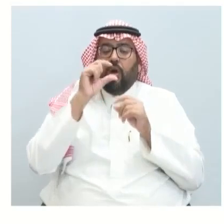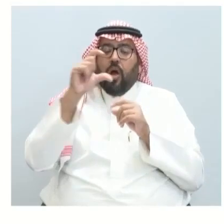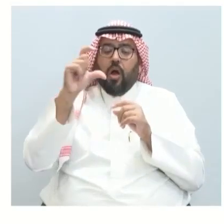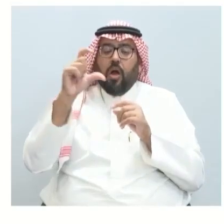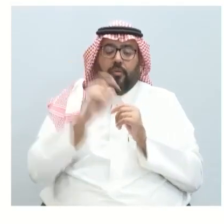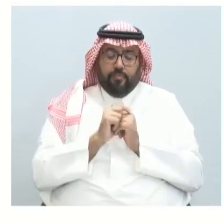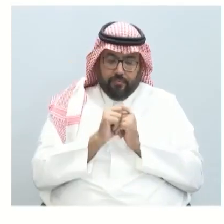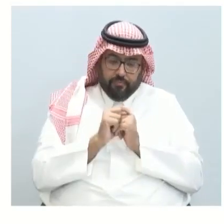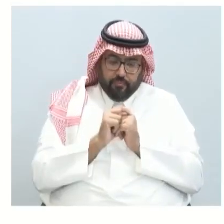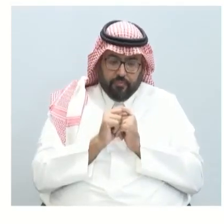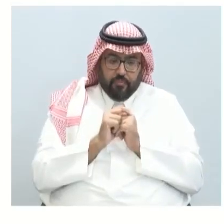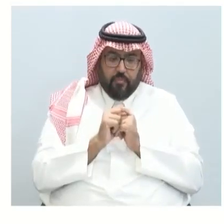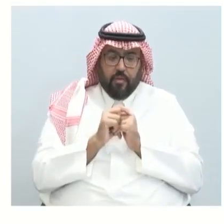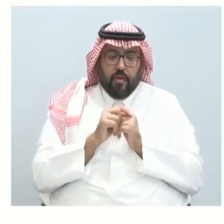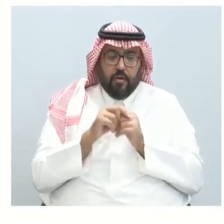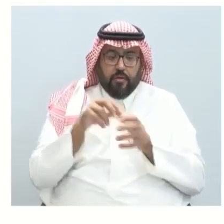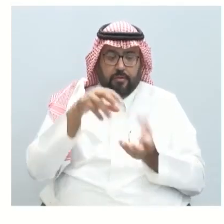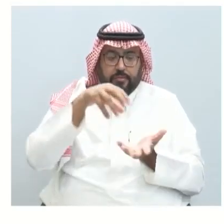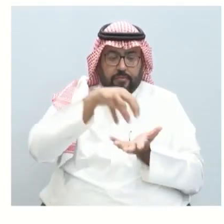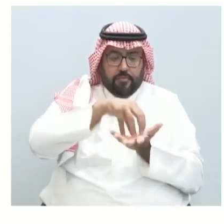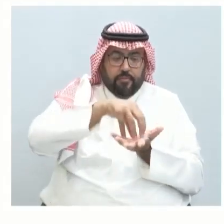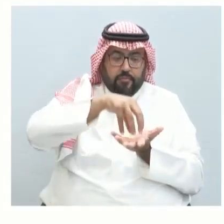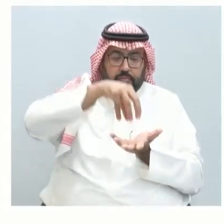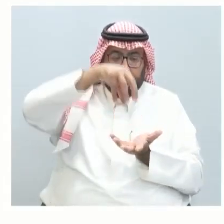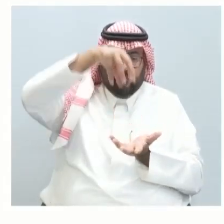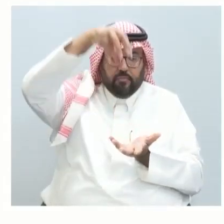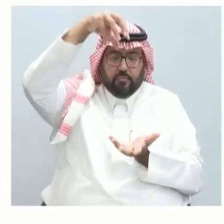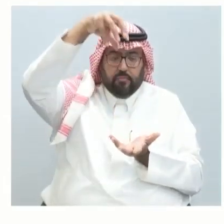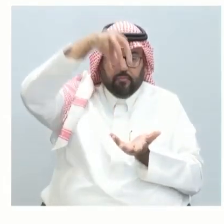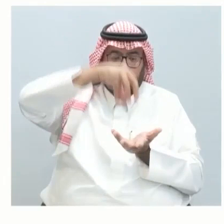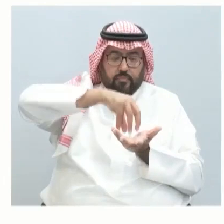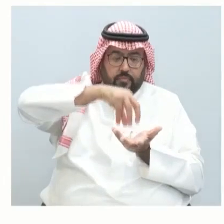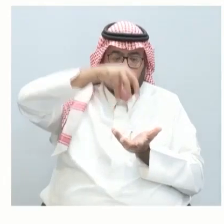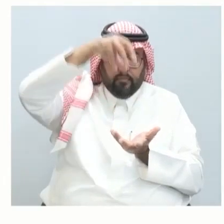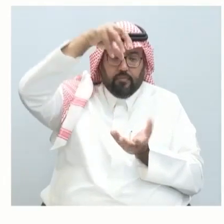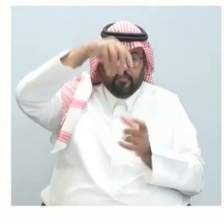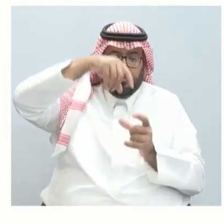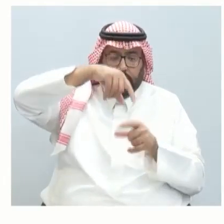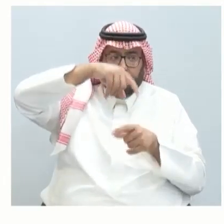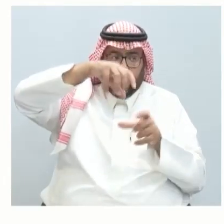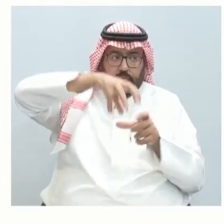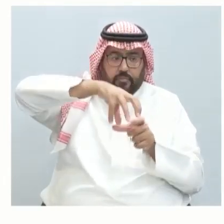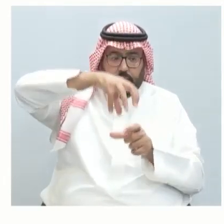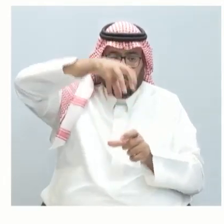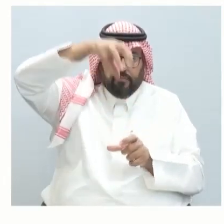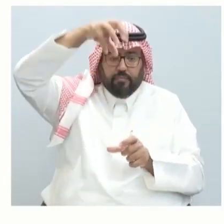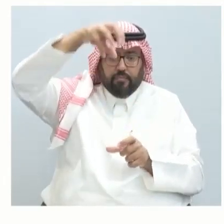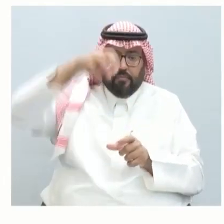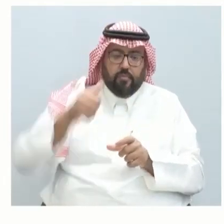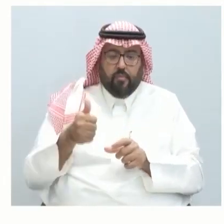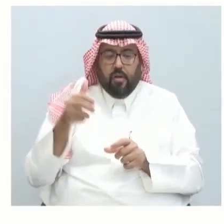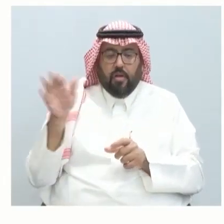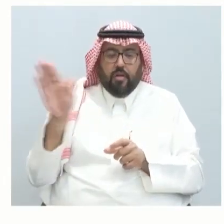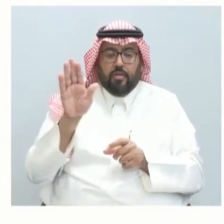الله فيكم الان المجسم التالي اسطوانه وهذا المجسم نطلق عليه